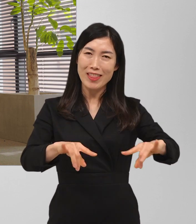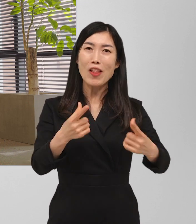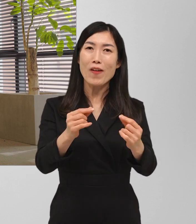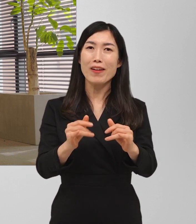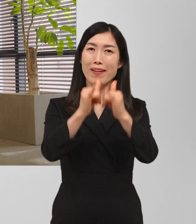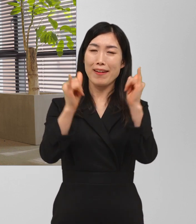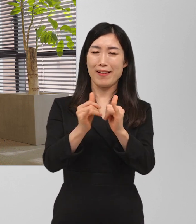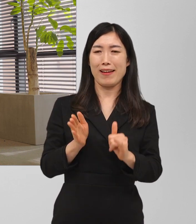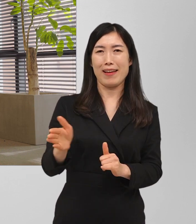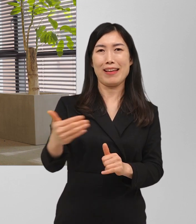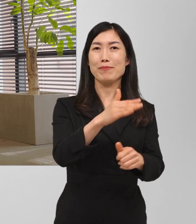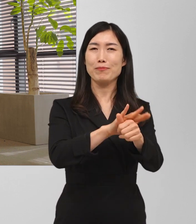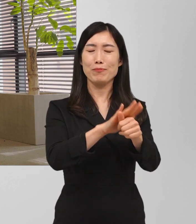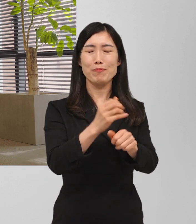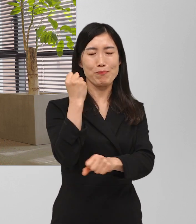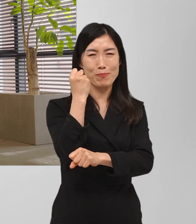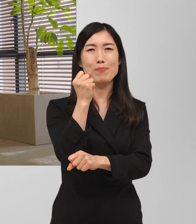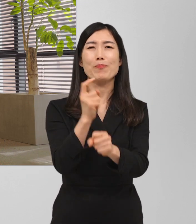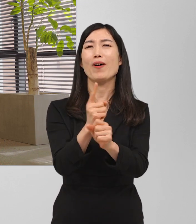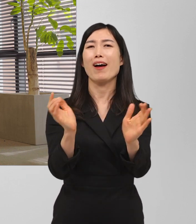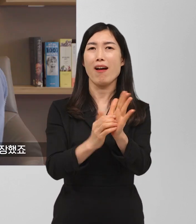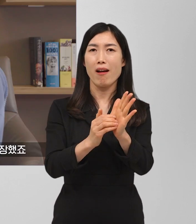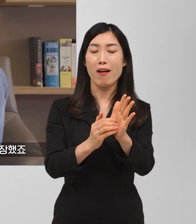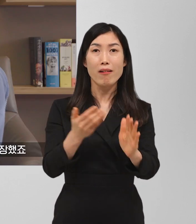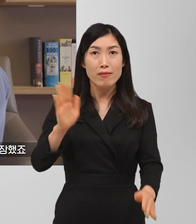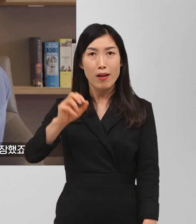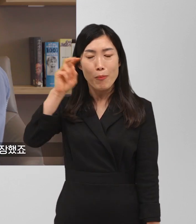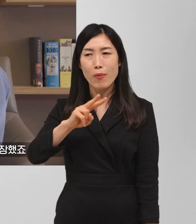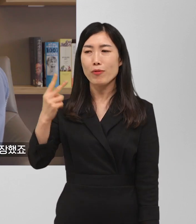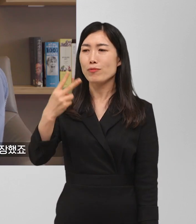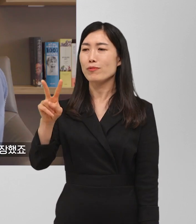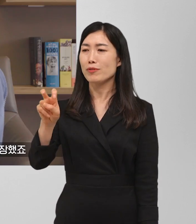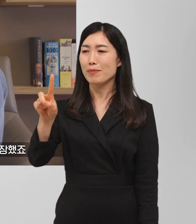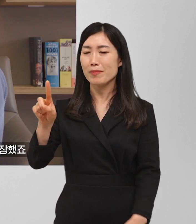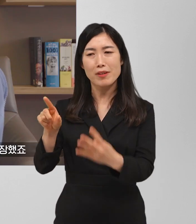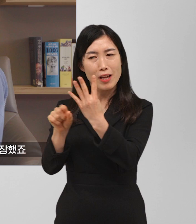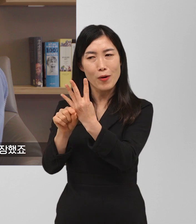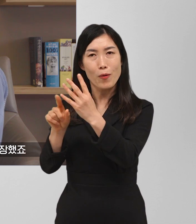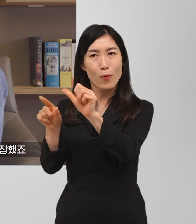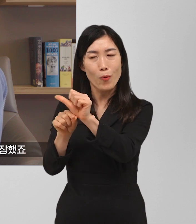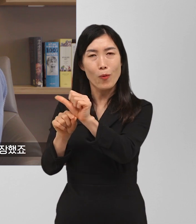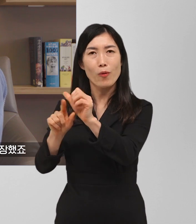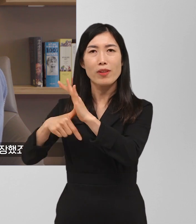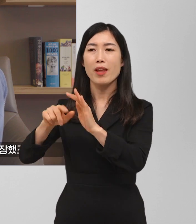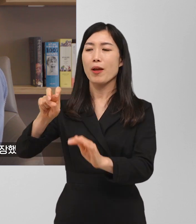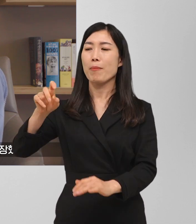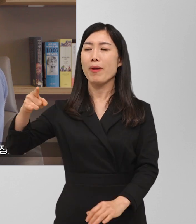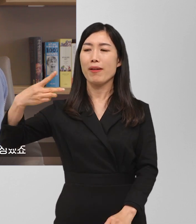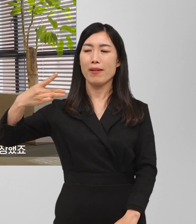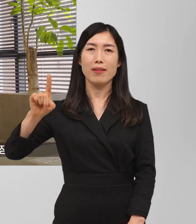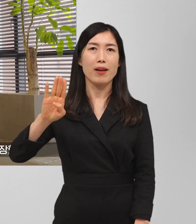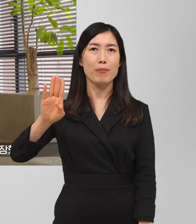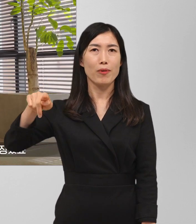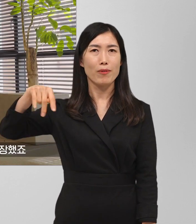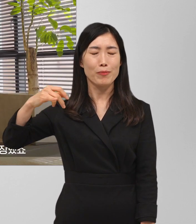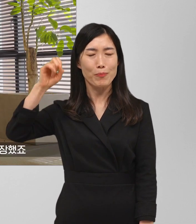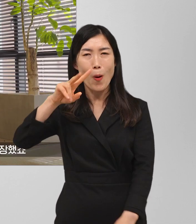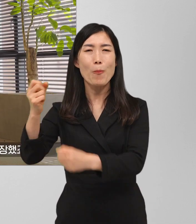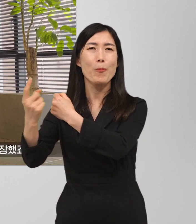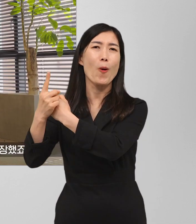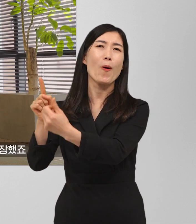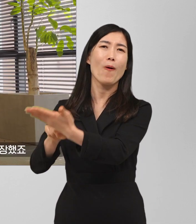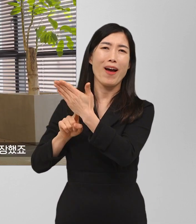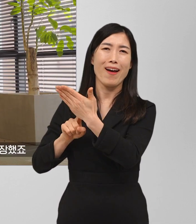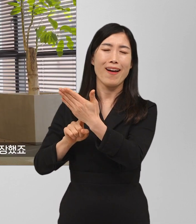1.0에서도 SOC 디지털화의 핵심 기술이었습니다. 그런데 2021년 4월에서 5월 사이에부터 갑자기